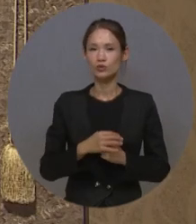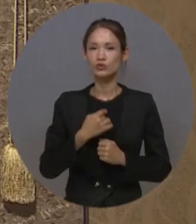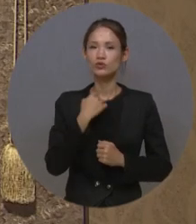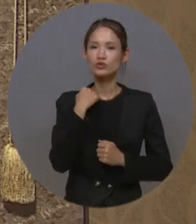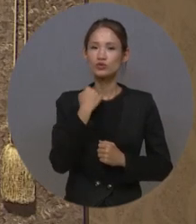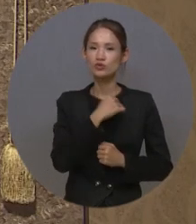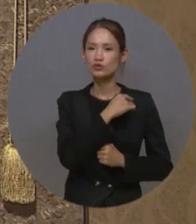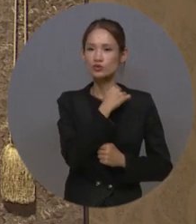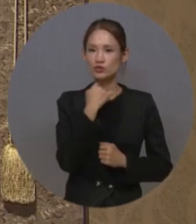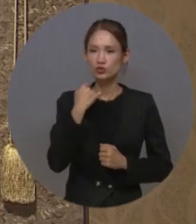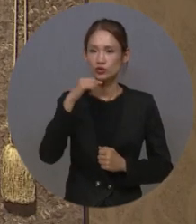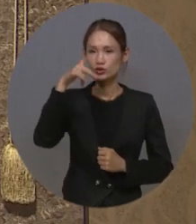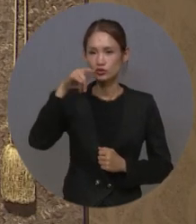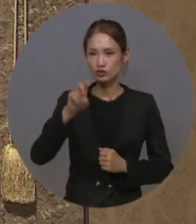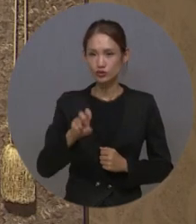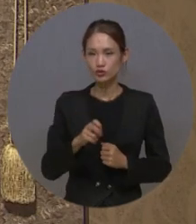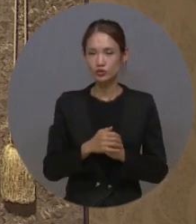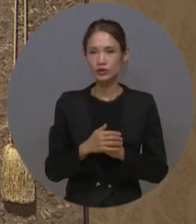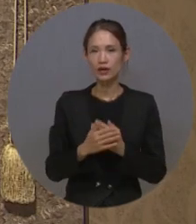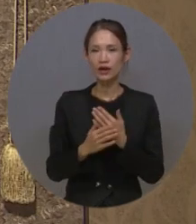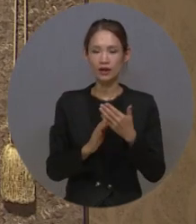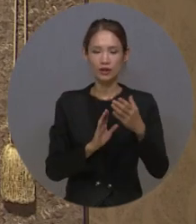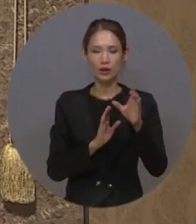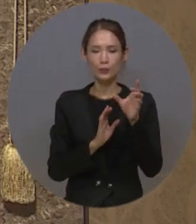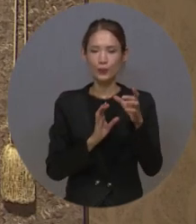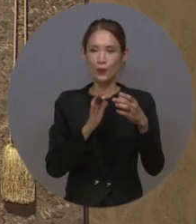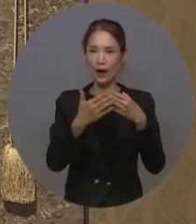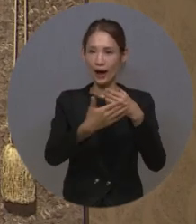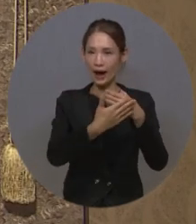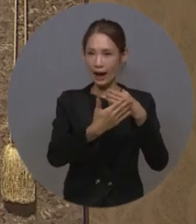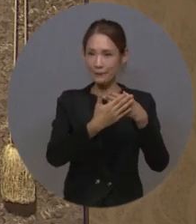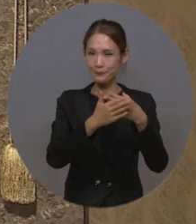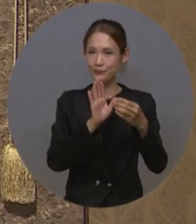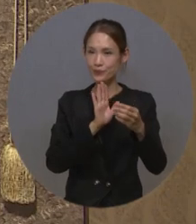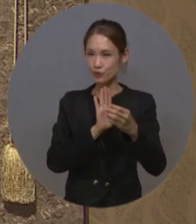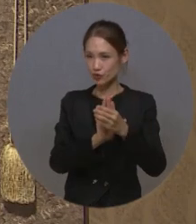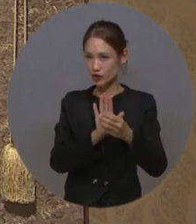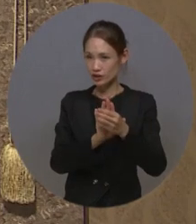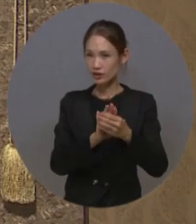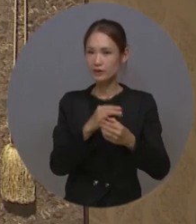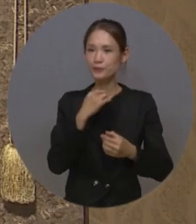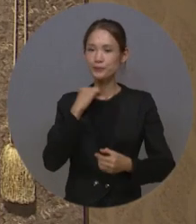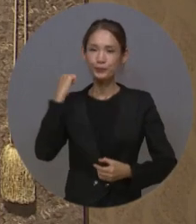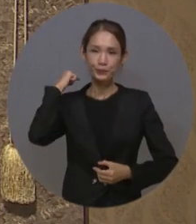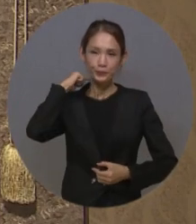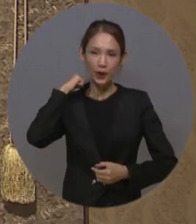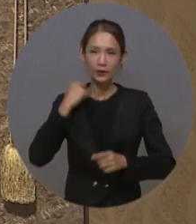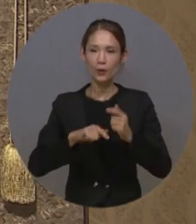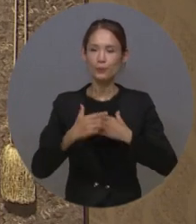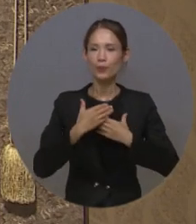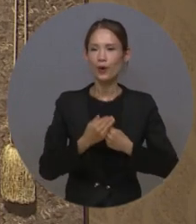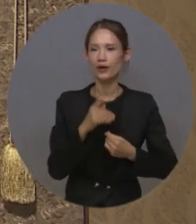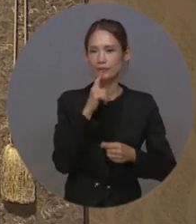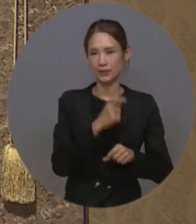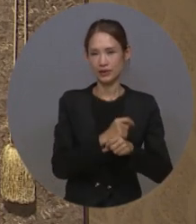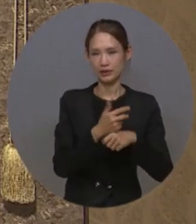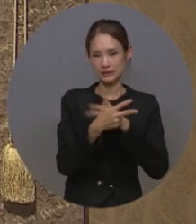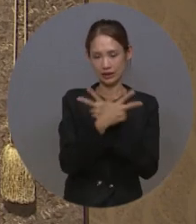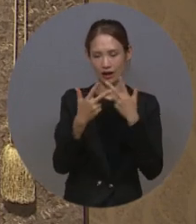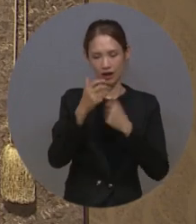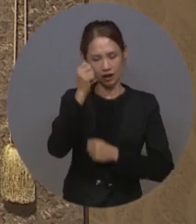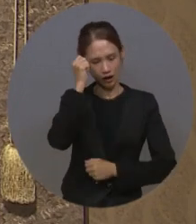목이죠. 결국 목의 앞과 뒤가 편안해야 잠을 잘 자고 또 건강하게 되더라고요. 네. 그래서